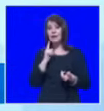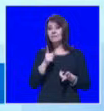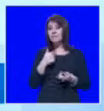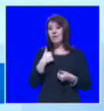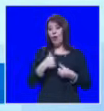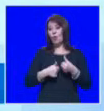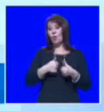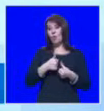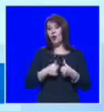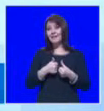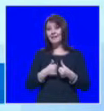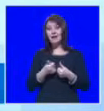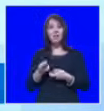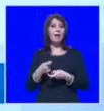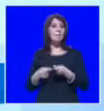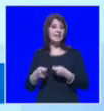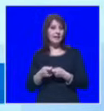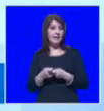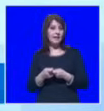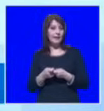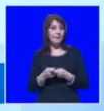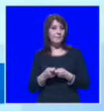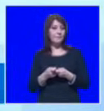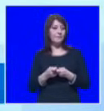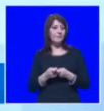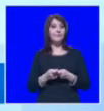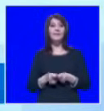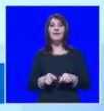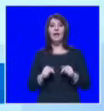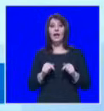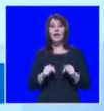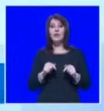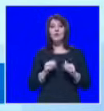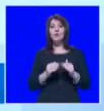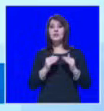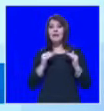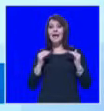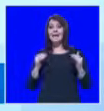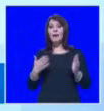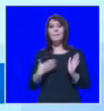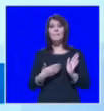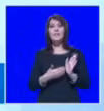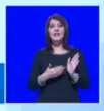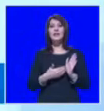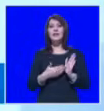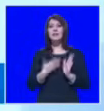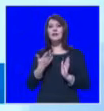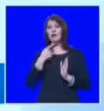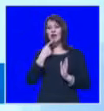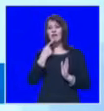пазара и довели до по-високо възнаграждение на депозитите. На този етап причината, която